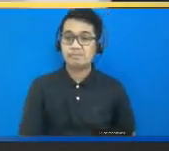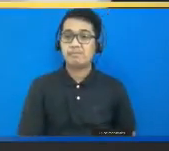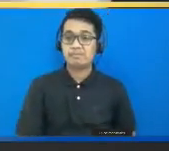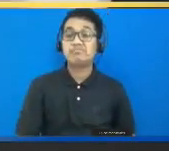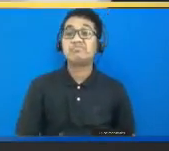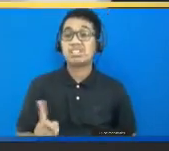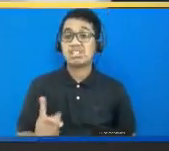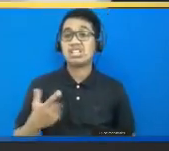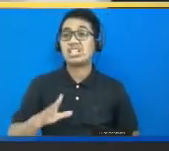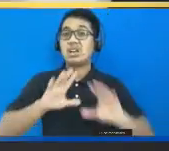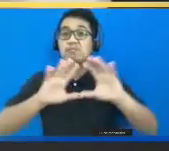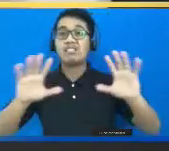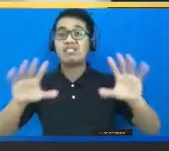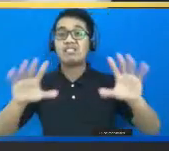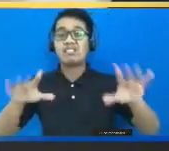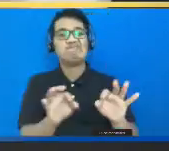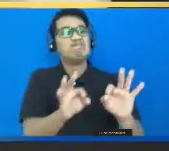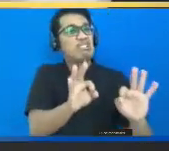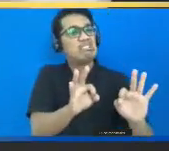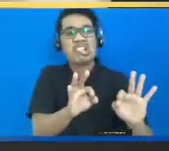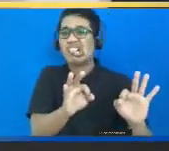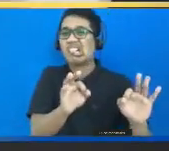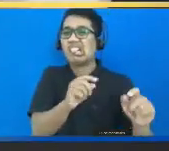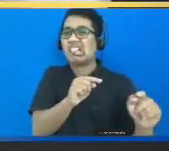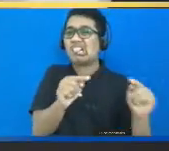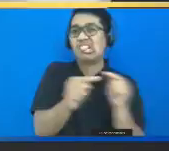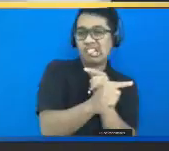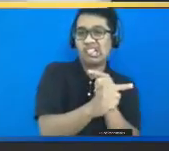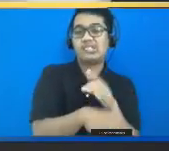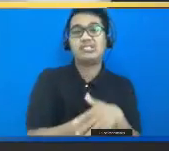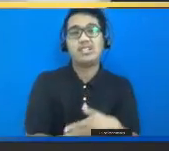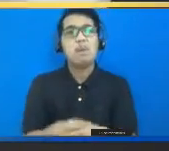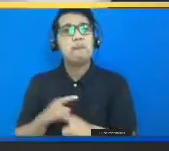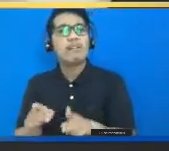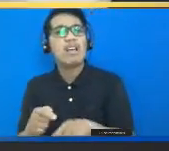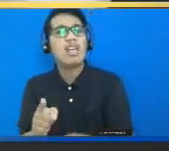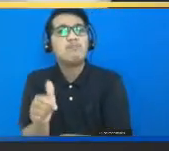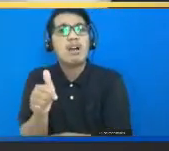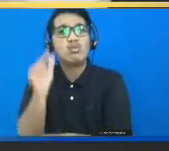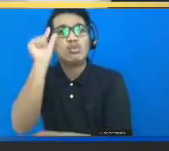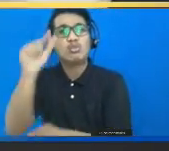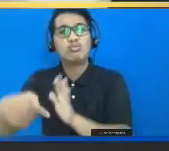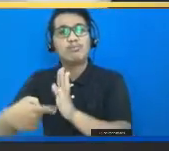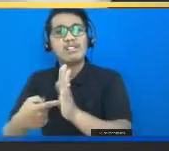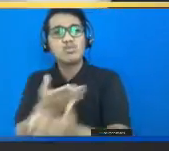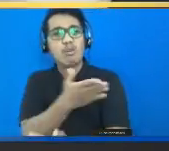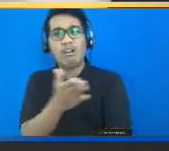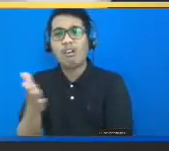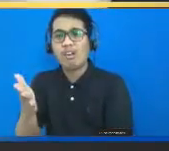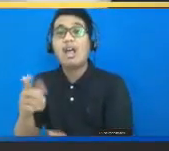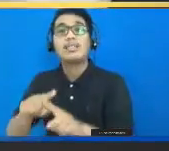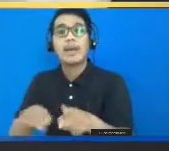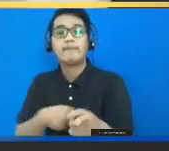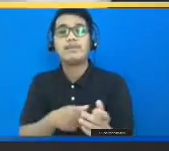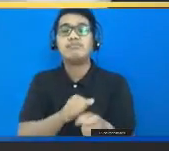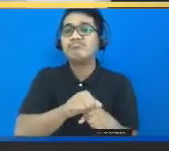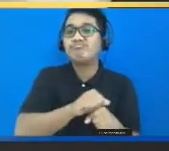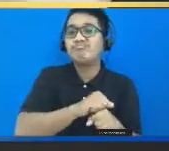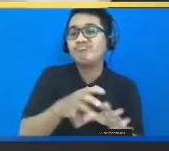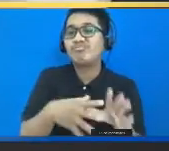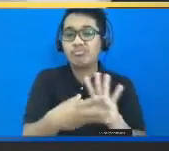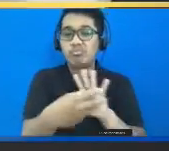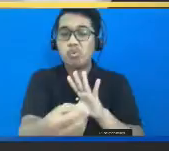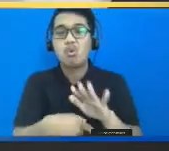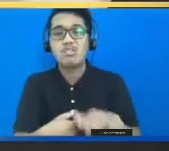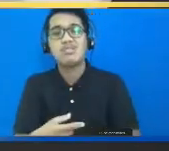itu dia ternyata banyak juga yang tidak efektif gitu pada mungkin ini bagus banget memang untuk mahasiswa gitu ya Tapi Mesra pelaksanaannya karena memang ini programnya